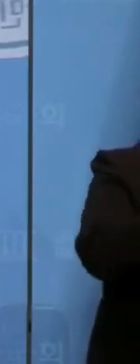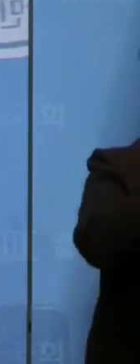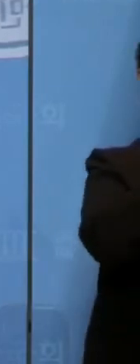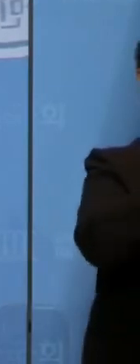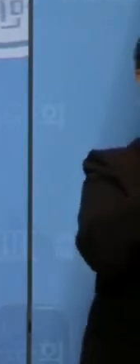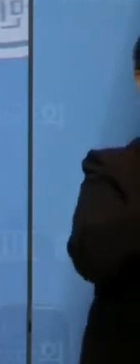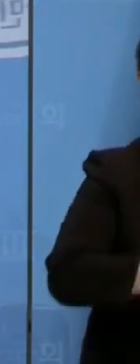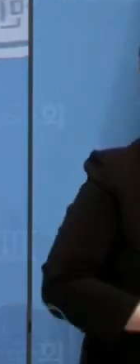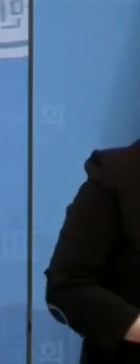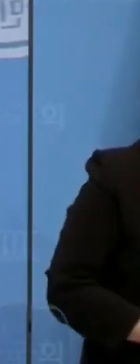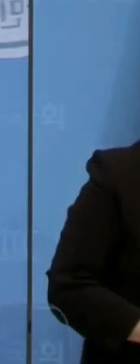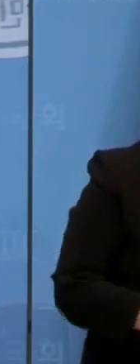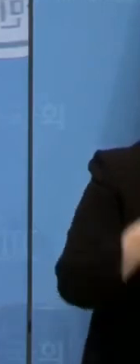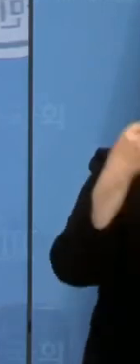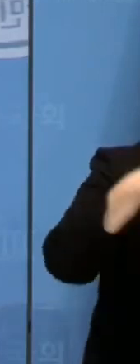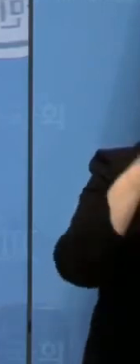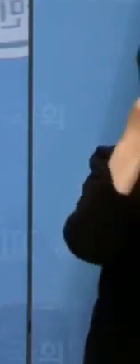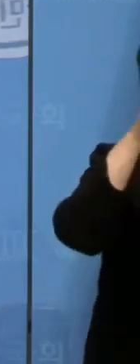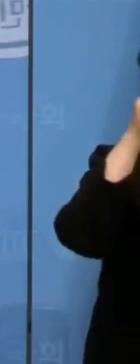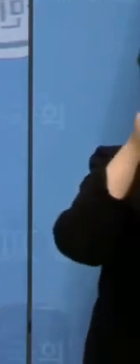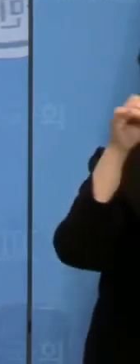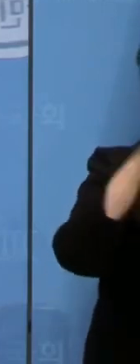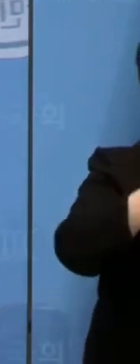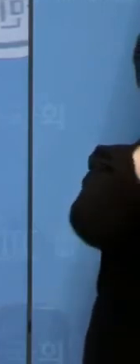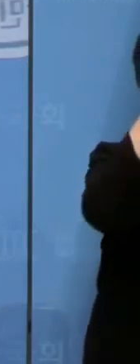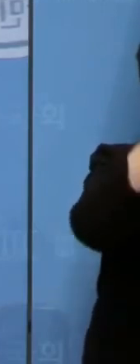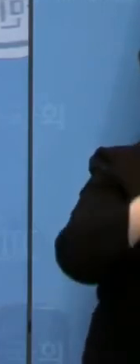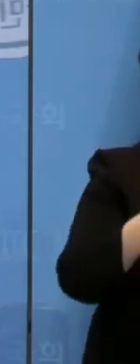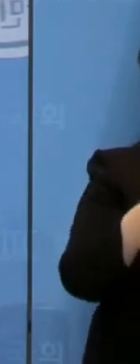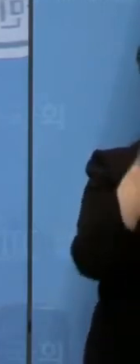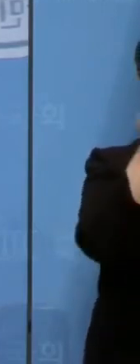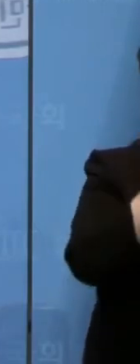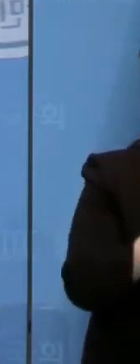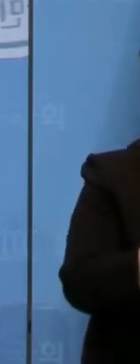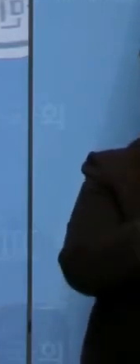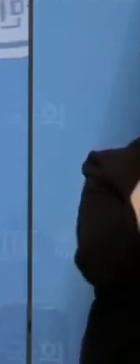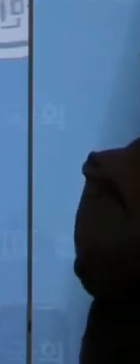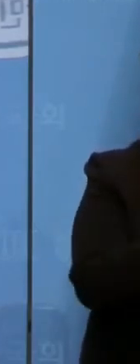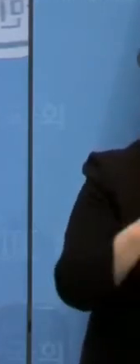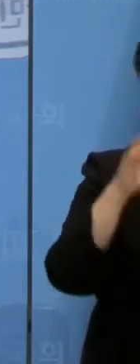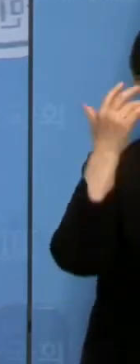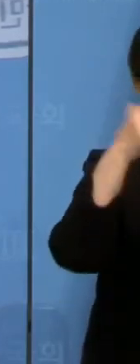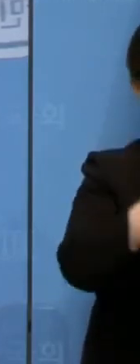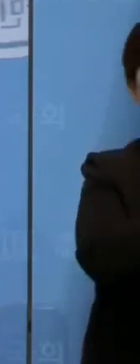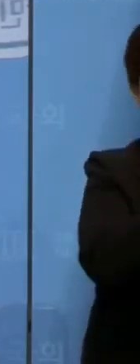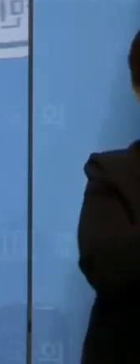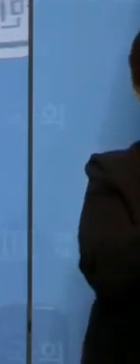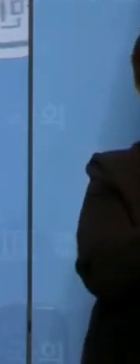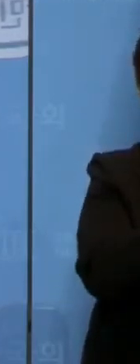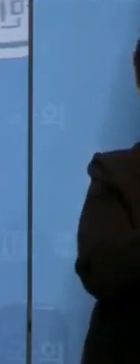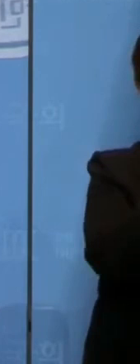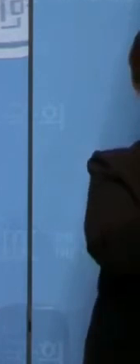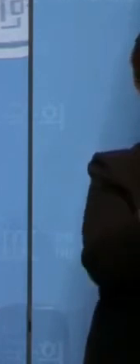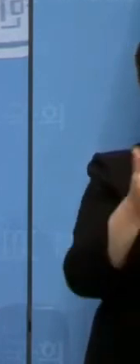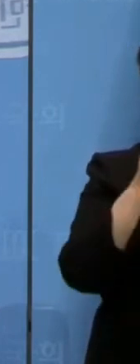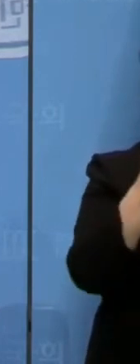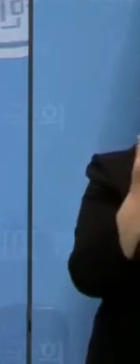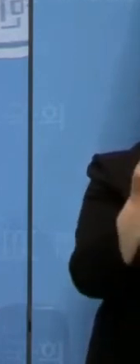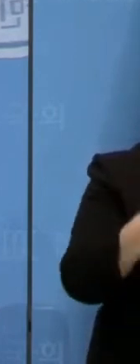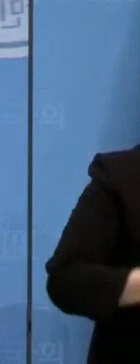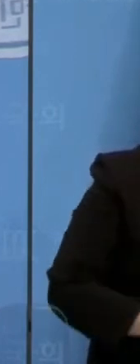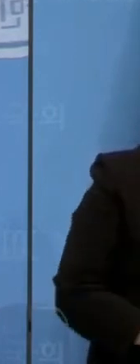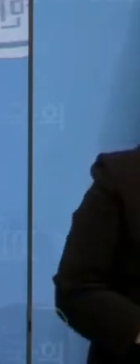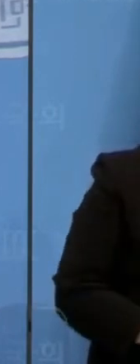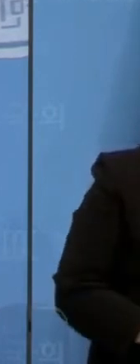있습니다. 중국, 러시아, 인도, 베트남 모두 대한민국과 긴밀한 협력관계를 맺고 있는